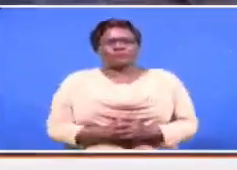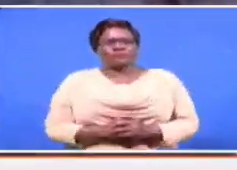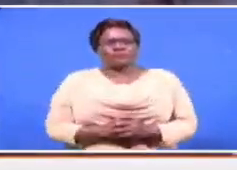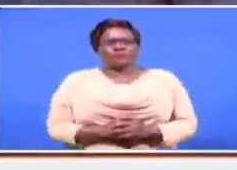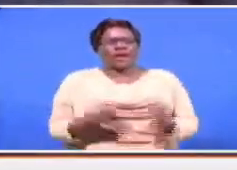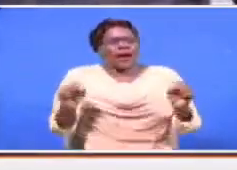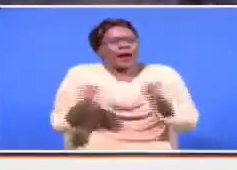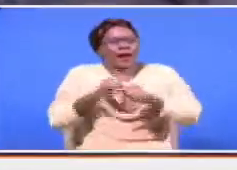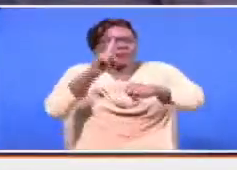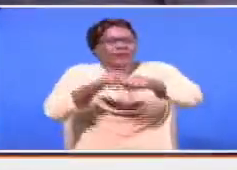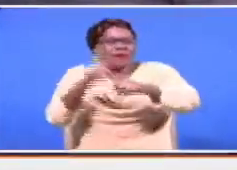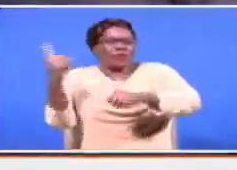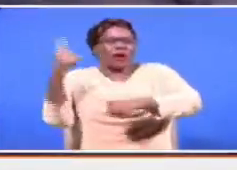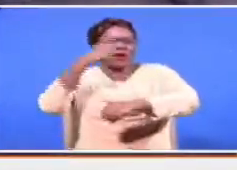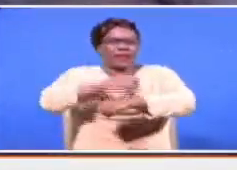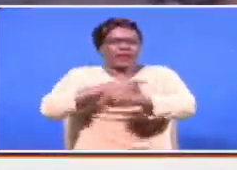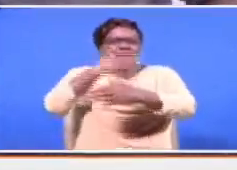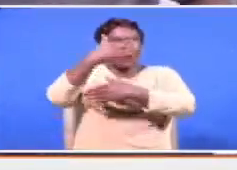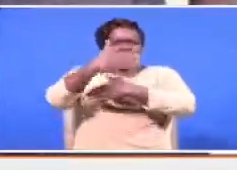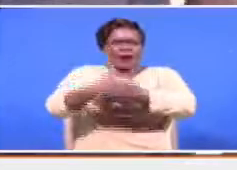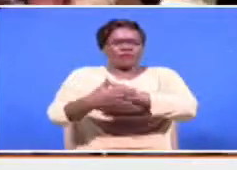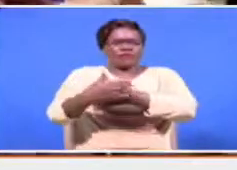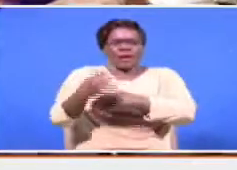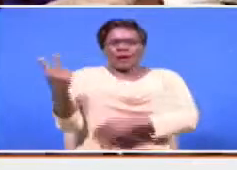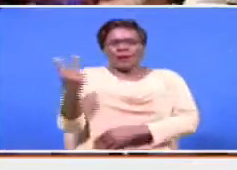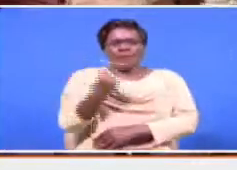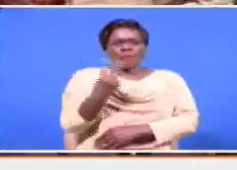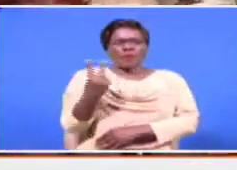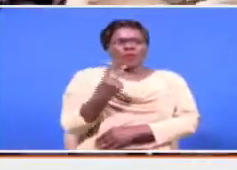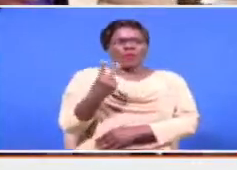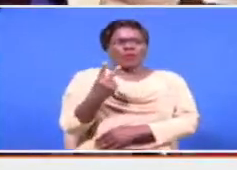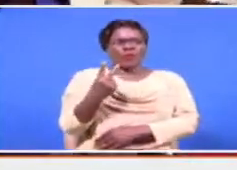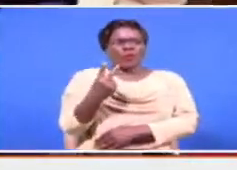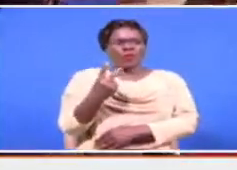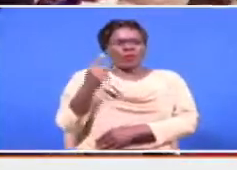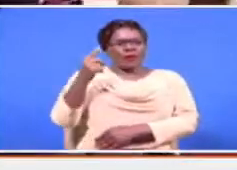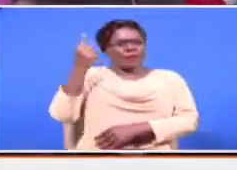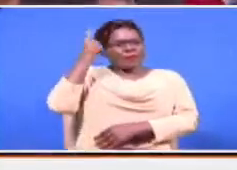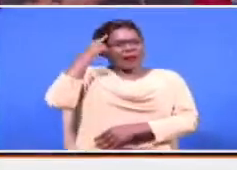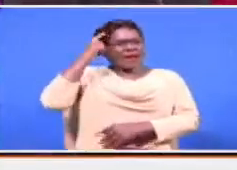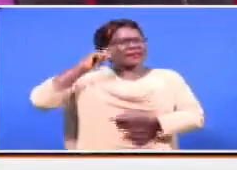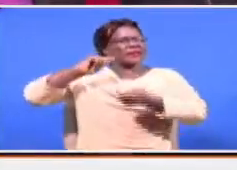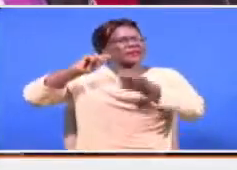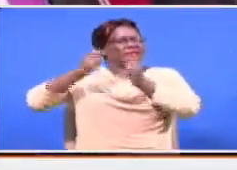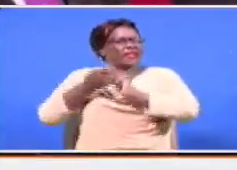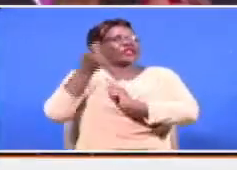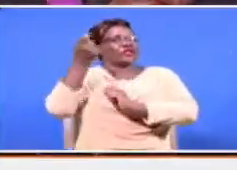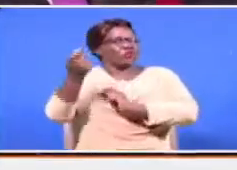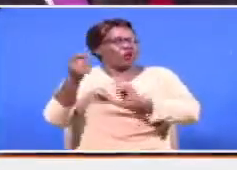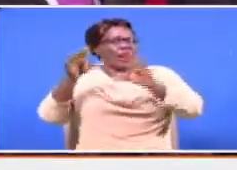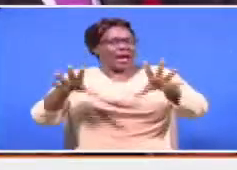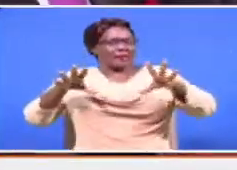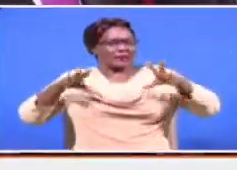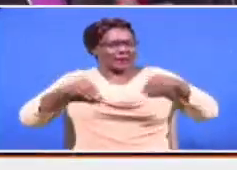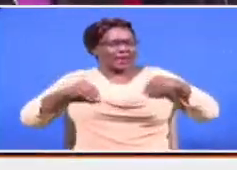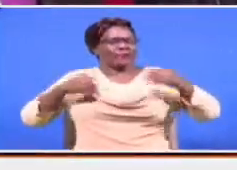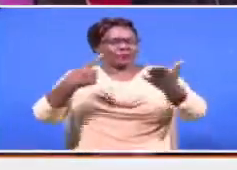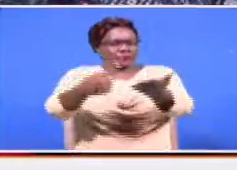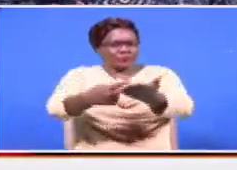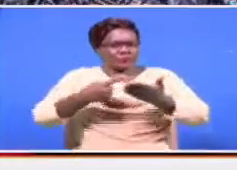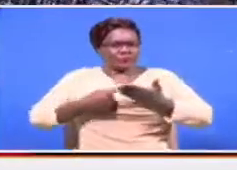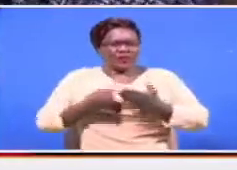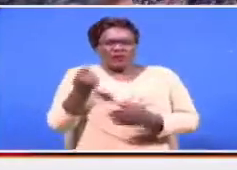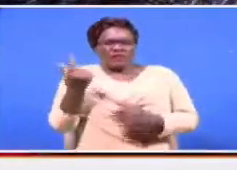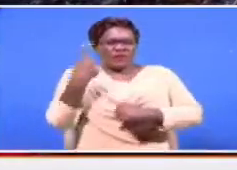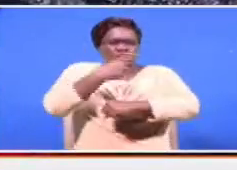Haya najiri siku moja tu baada ya miungano yote miwili kuonekana kulegeza misimamo mikali na kukumbatia maridhiano, na